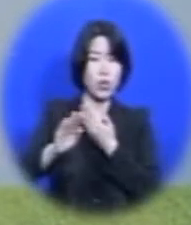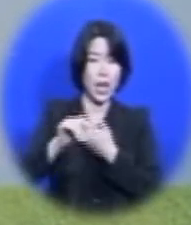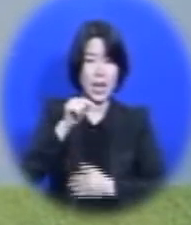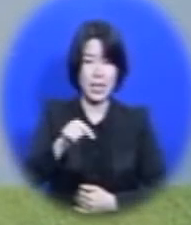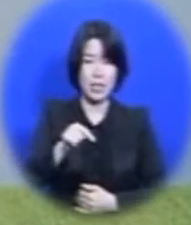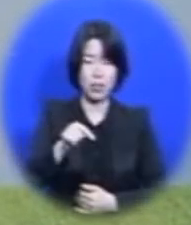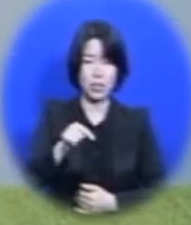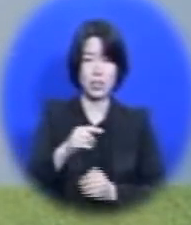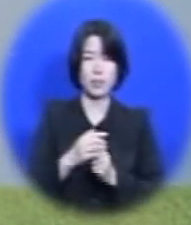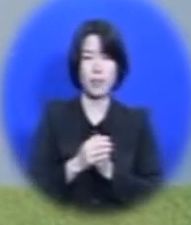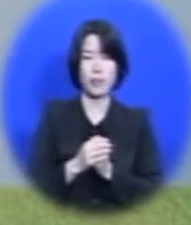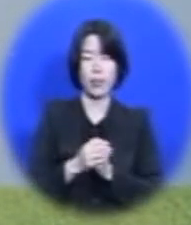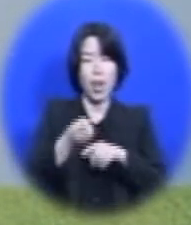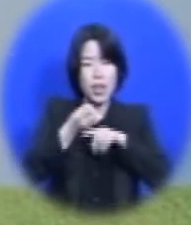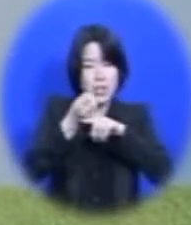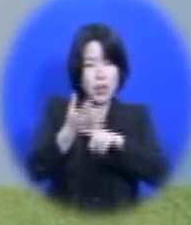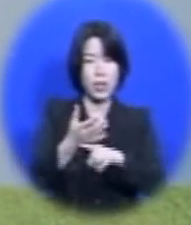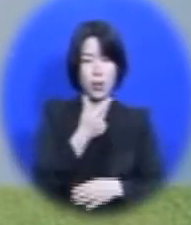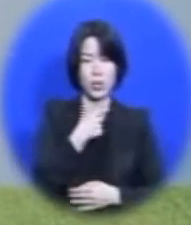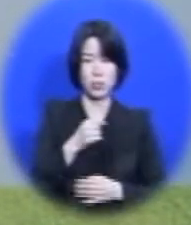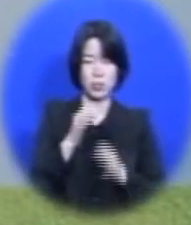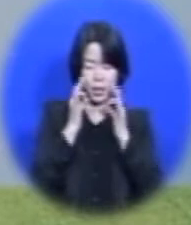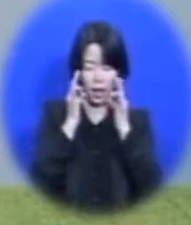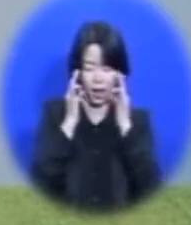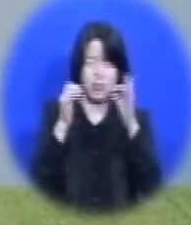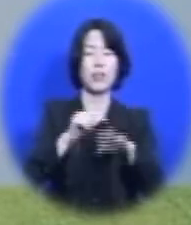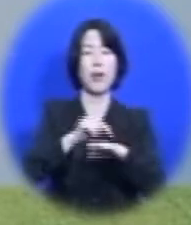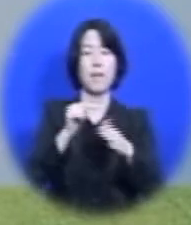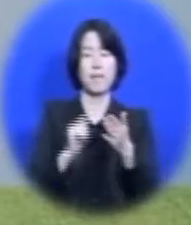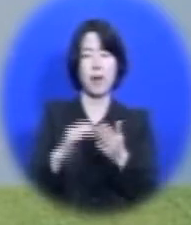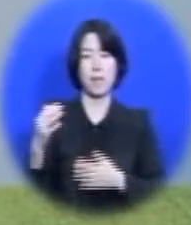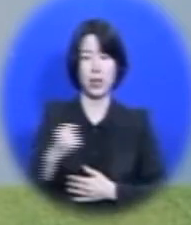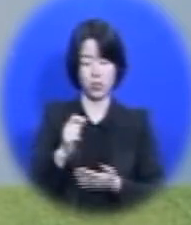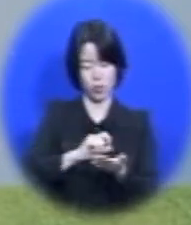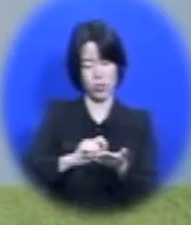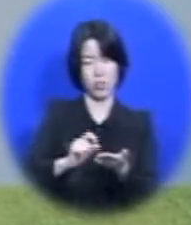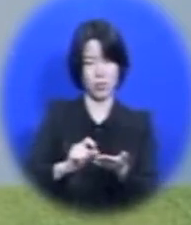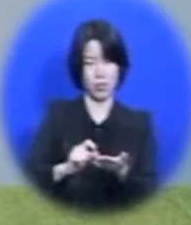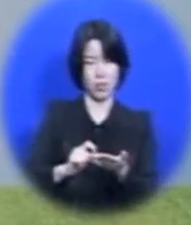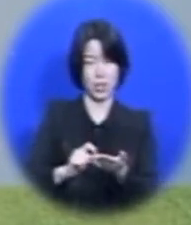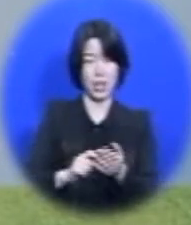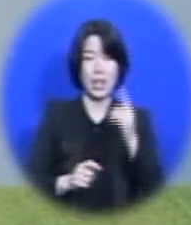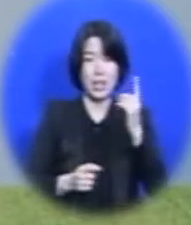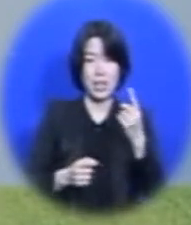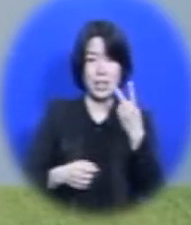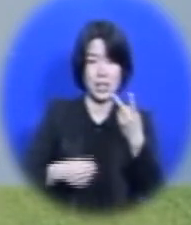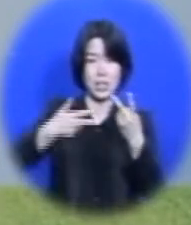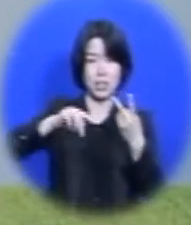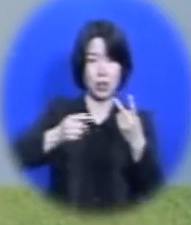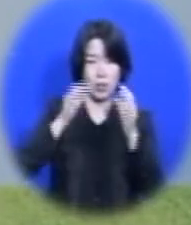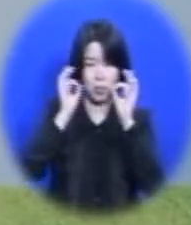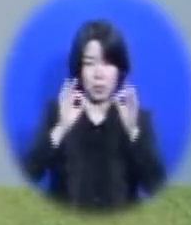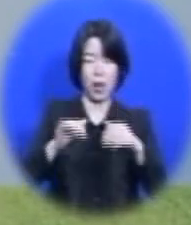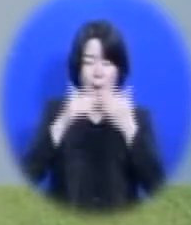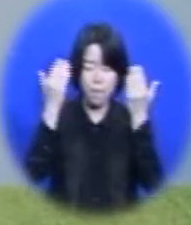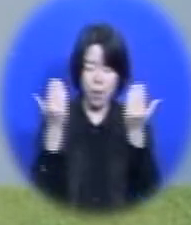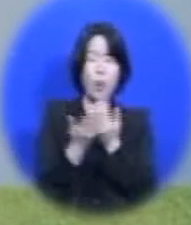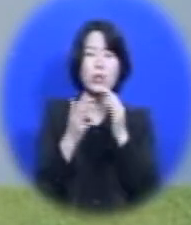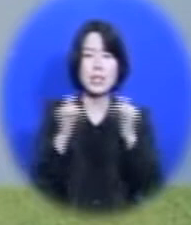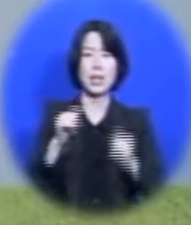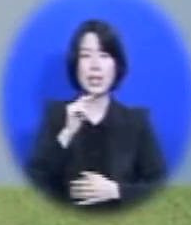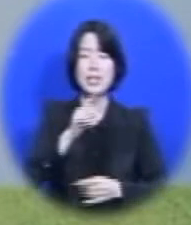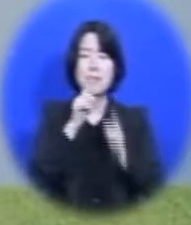이것을 전하고 싶은 간절한 마음으로 이 시편을 썼습니다. 1절, 2절을 보면 만민들아